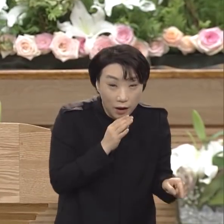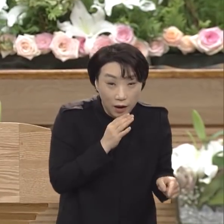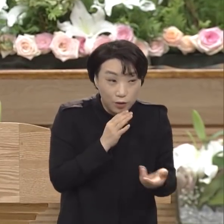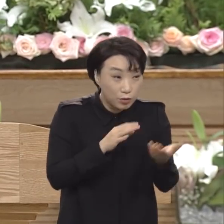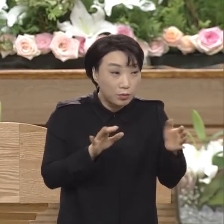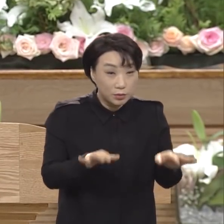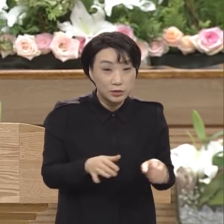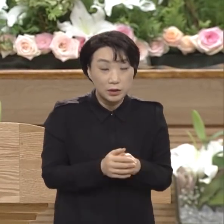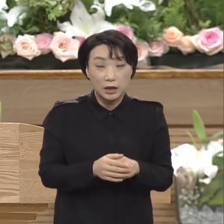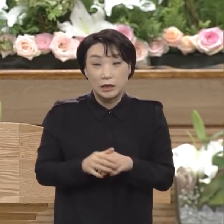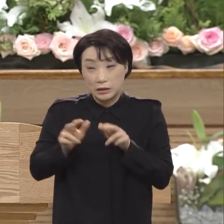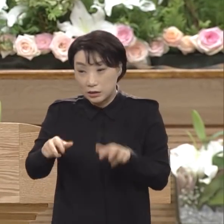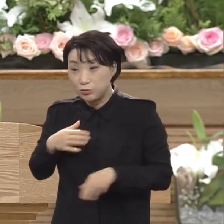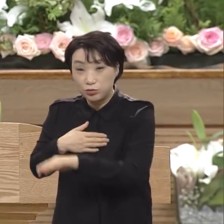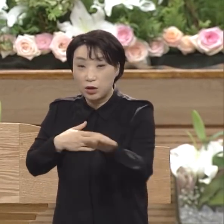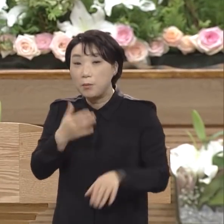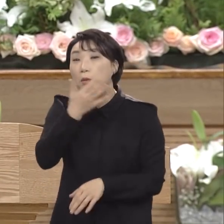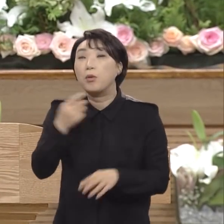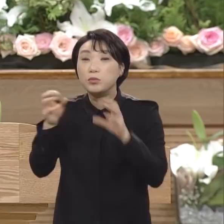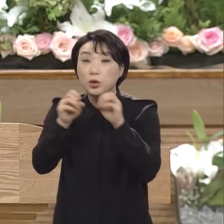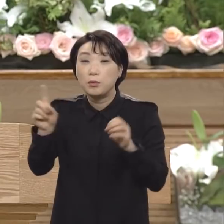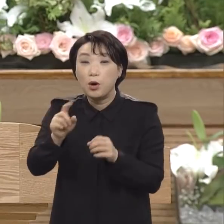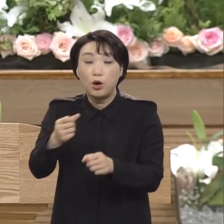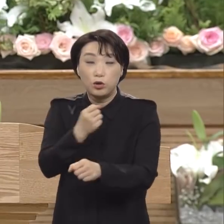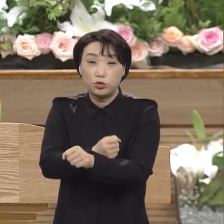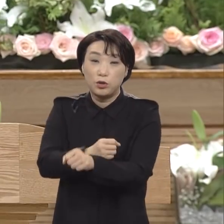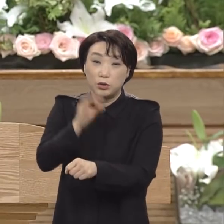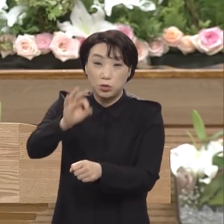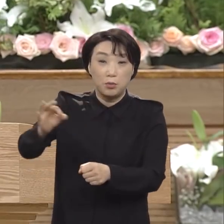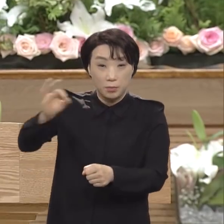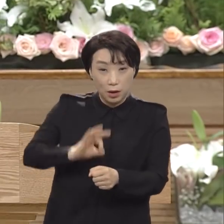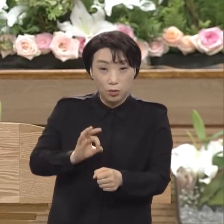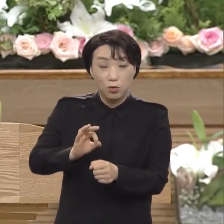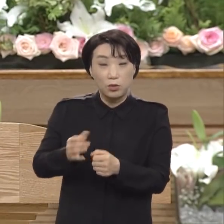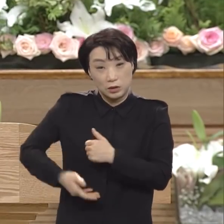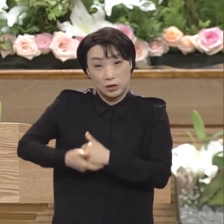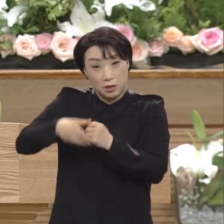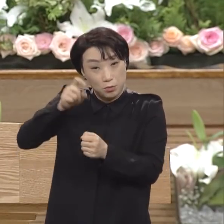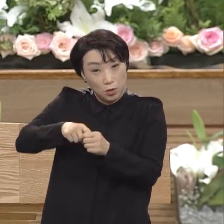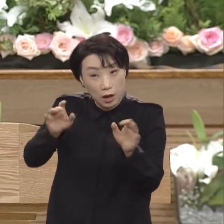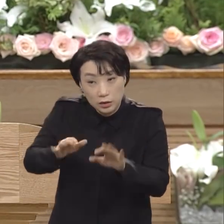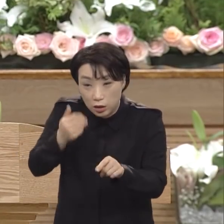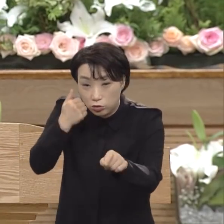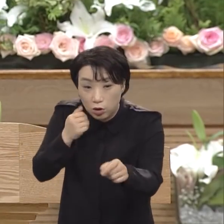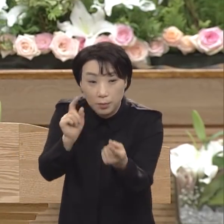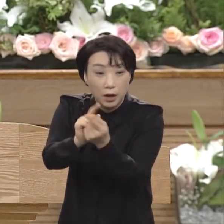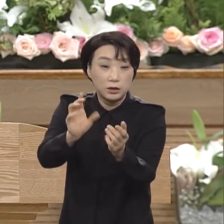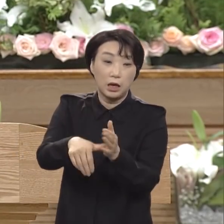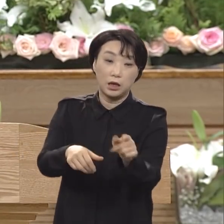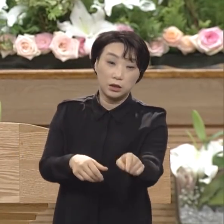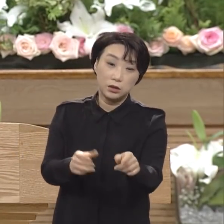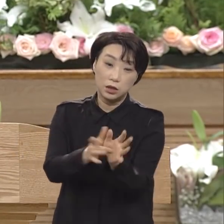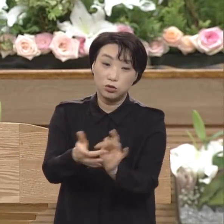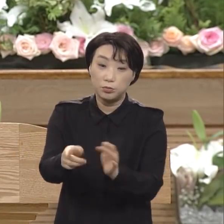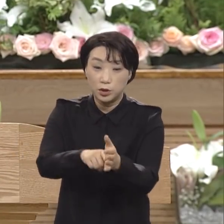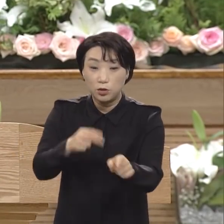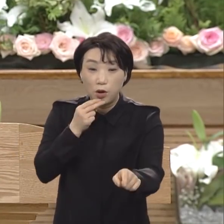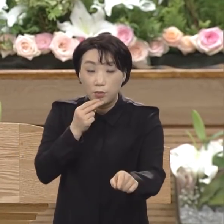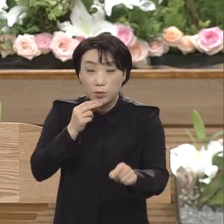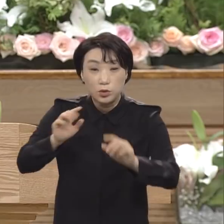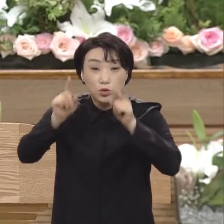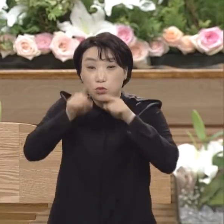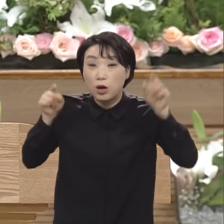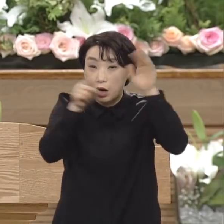받고 칭찬 받으려는 것이 아니라, 저 사람 예수 안 믿으면 지옥 가. 이건 양심상